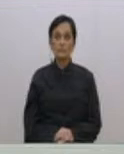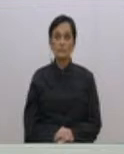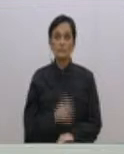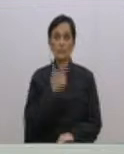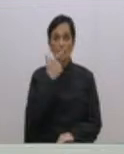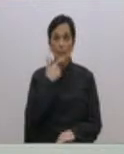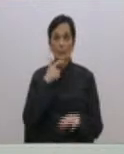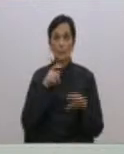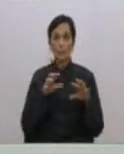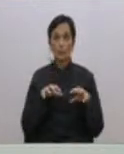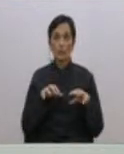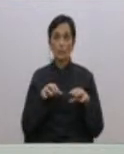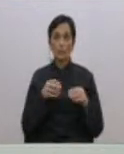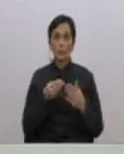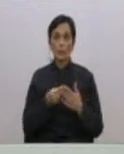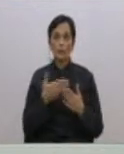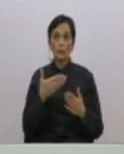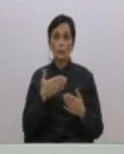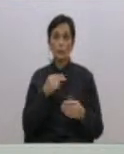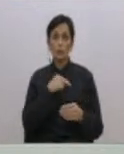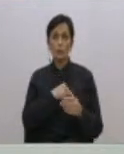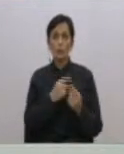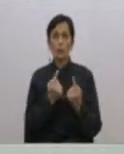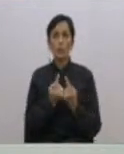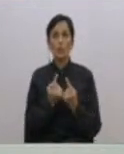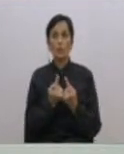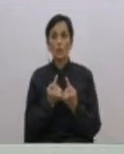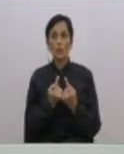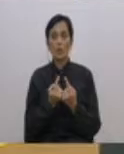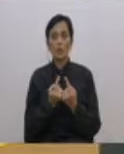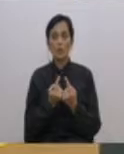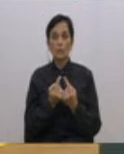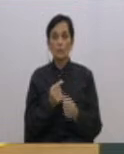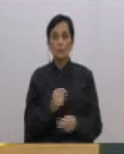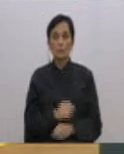Bătăni თავმჯდომარე, პატივცემულო კოლეგებო,